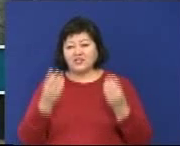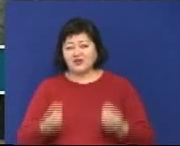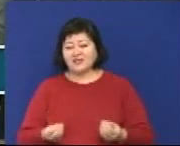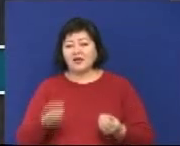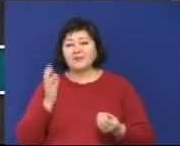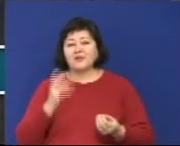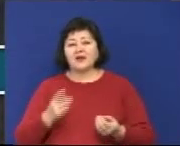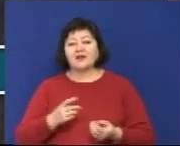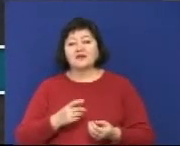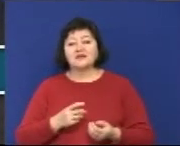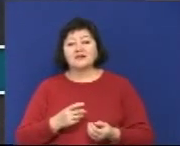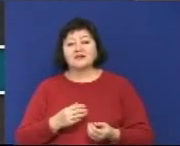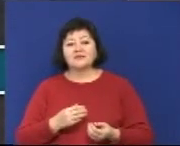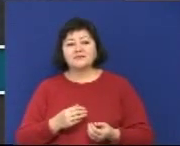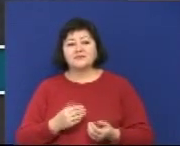уровня.